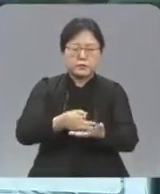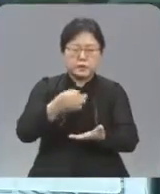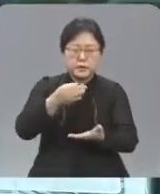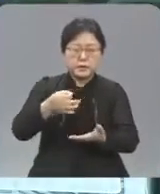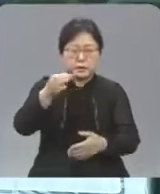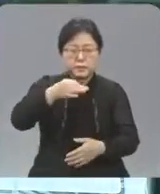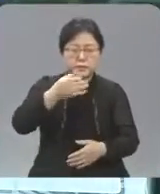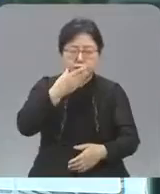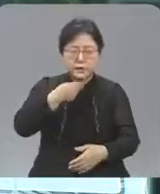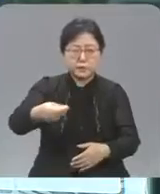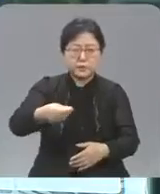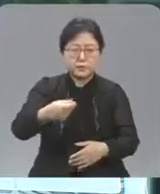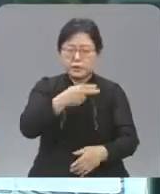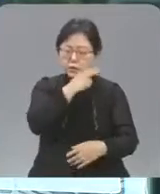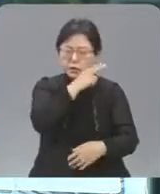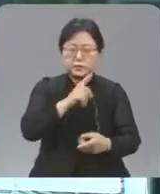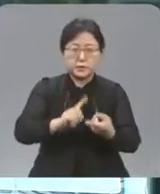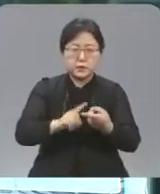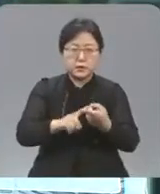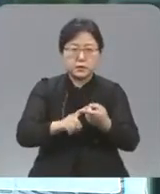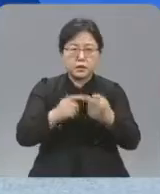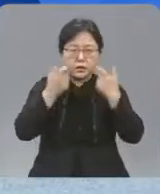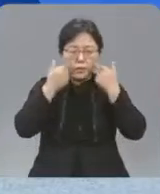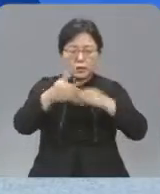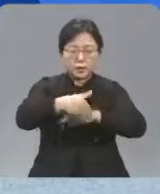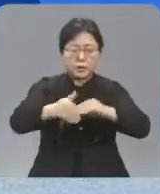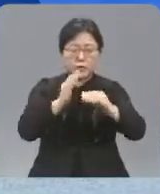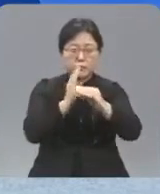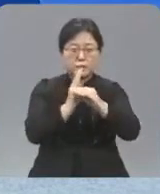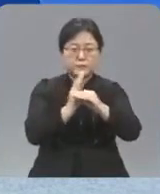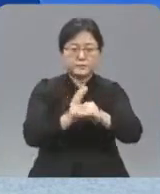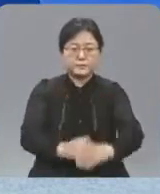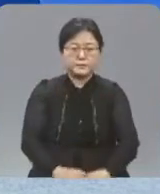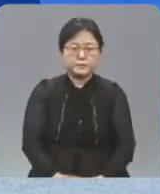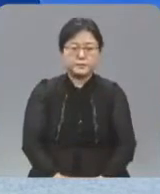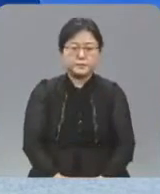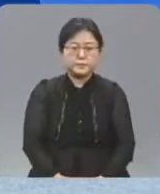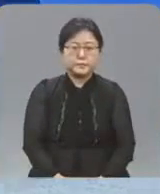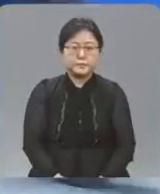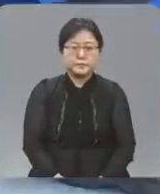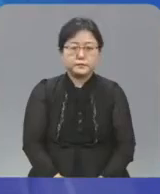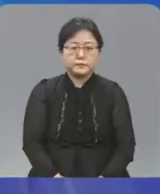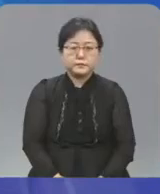대표원장에게 돈을 빌려줬다는 의혹에 대해서도 확인할 계획이라고 덧붙였습니다.